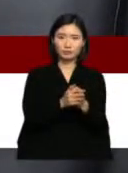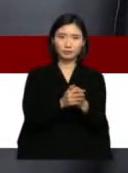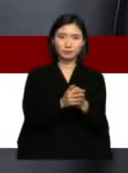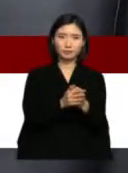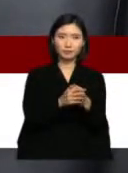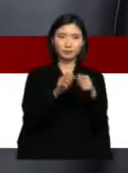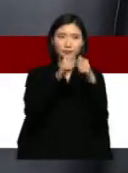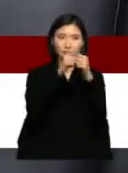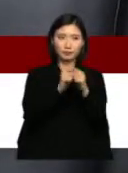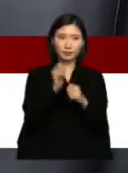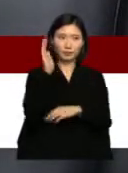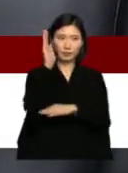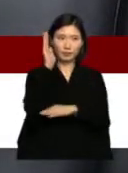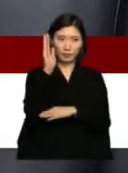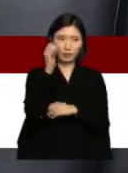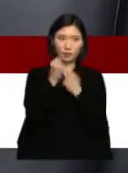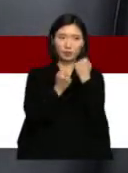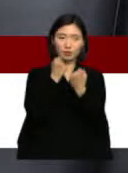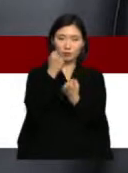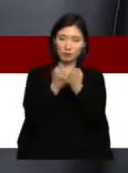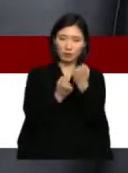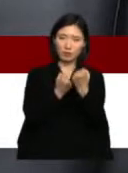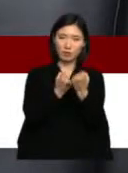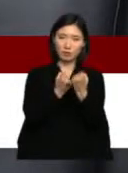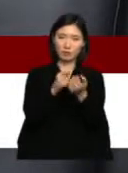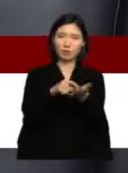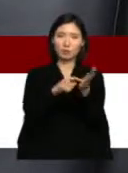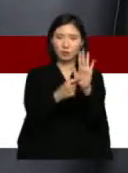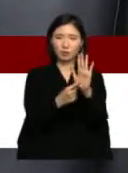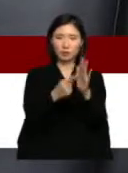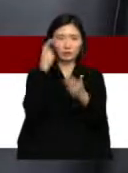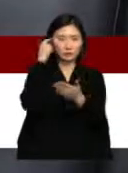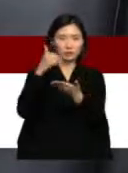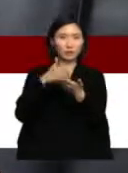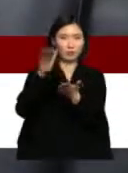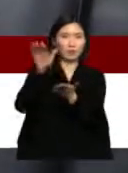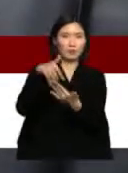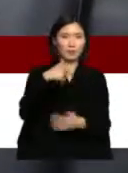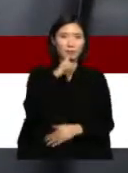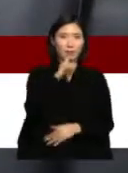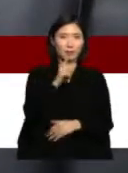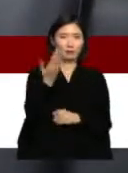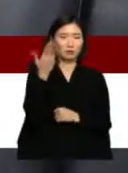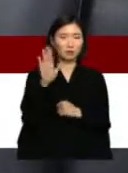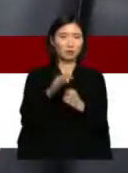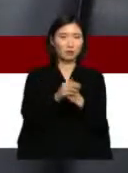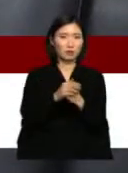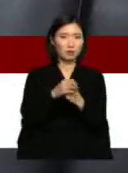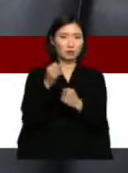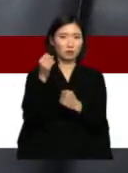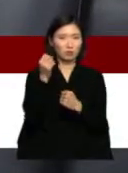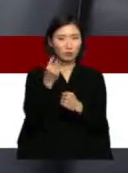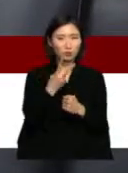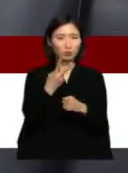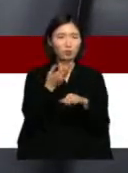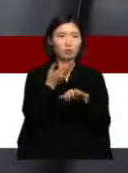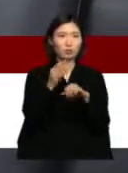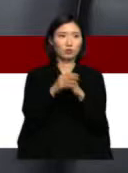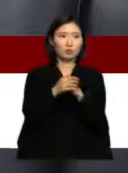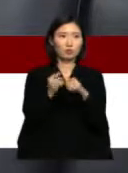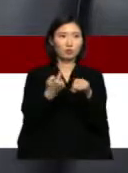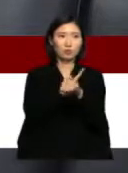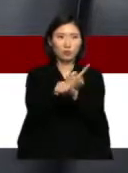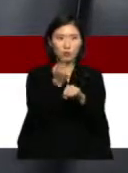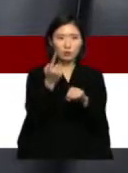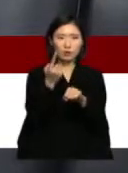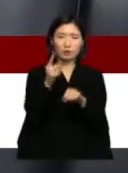말을 했어요. 이미 표명을 했고 의견 수렴을 다 하겠다. 근데 거기에서 또 다시 출구 전략을 때문에